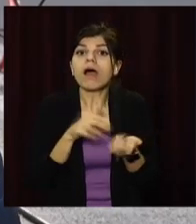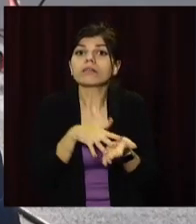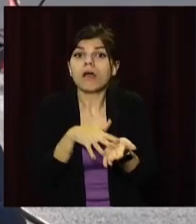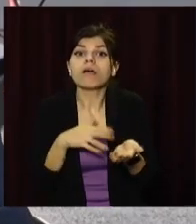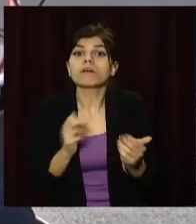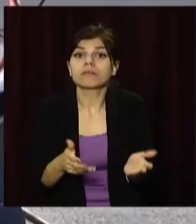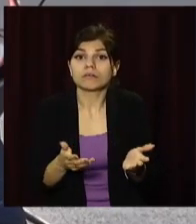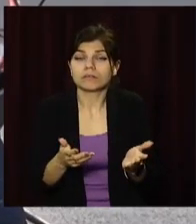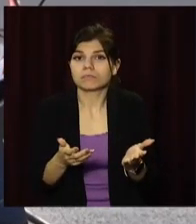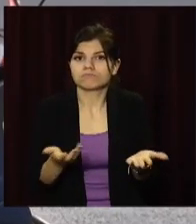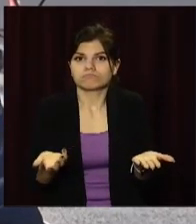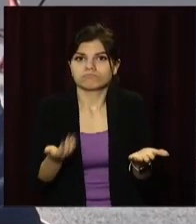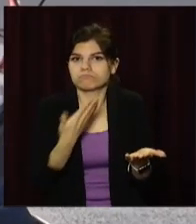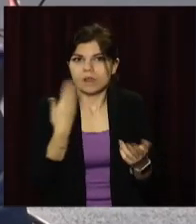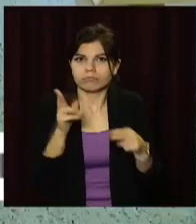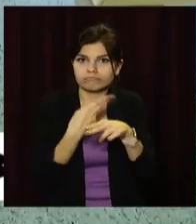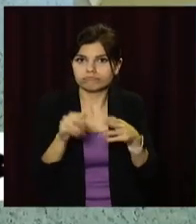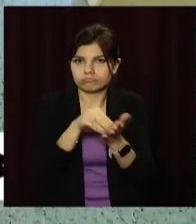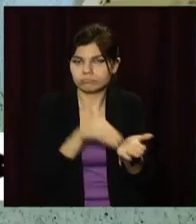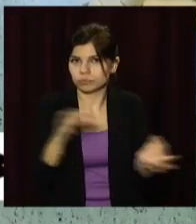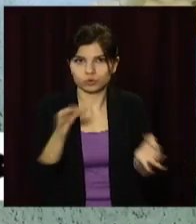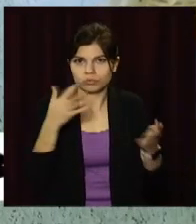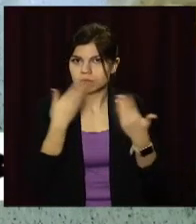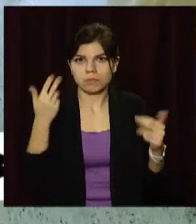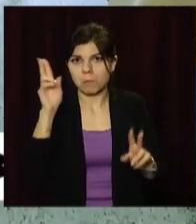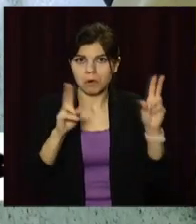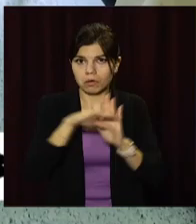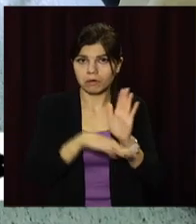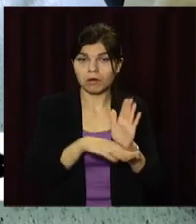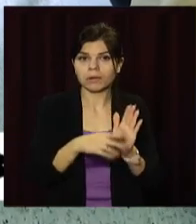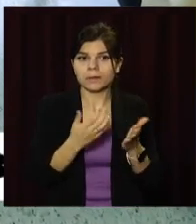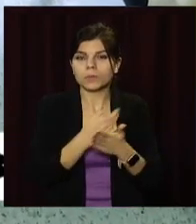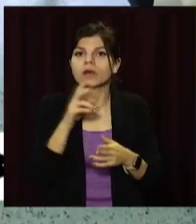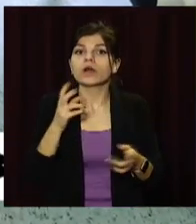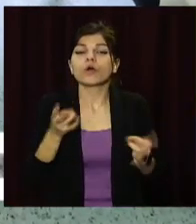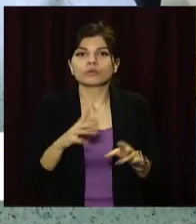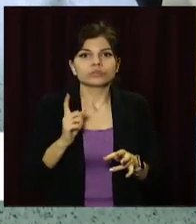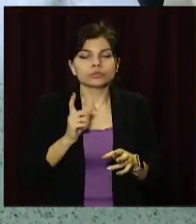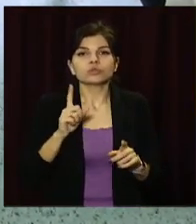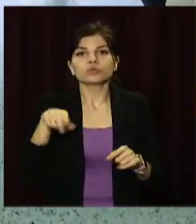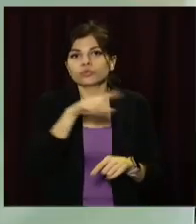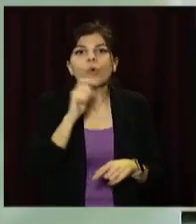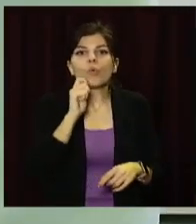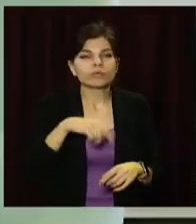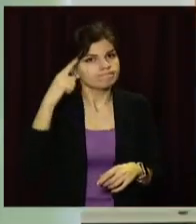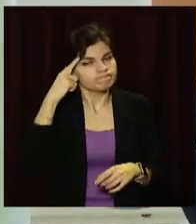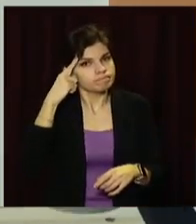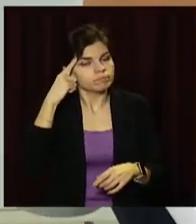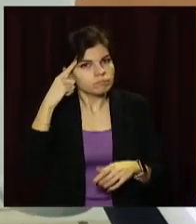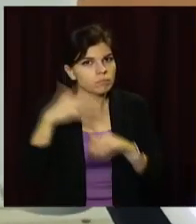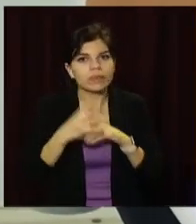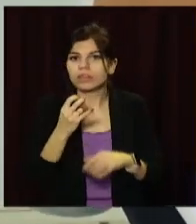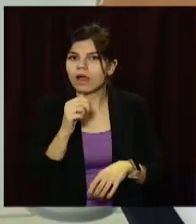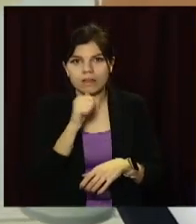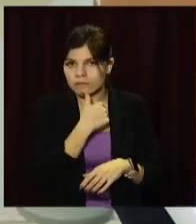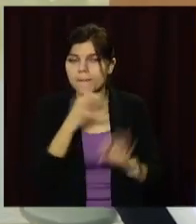далі? Тобто це не врегульовано. Відтак, говорять фахівці, залишається лише сподіватися на свідомість українців. Вони